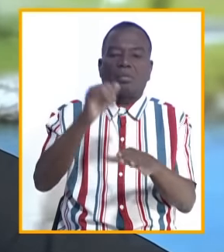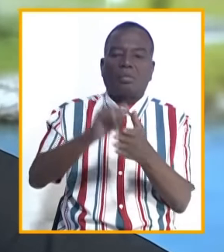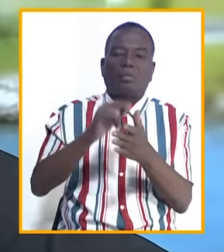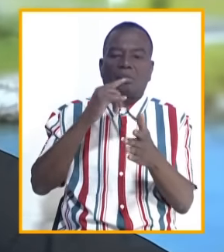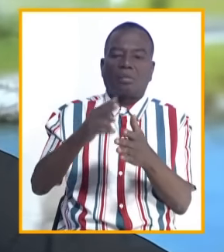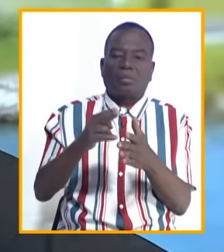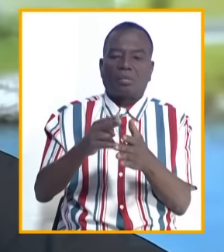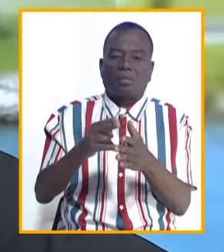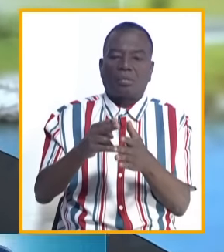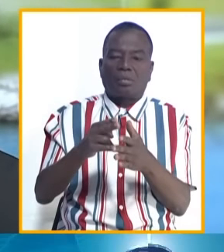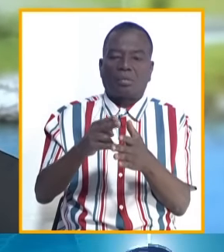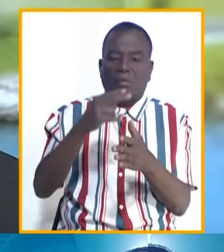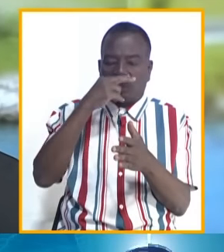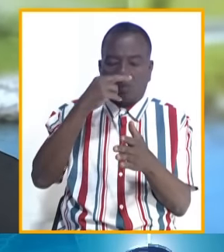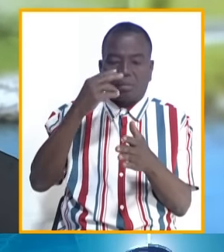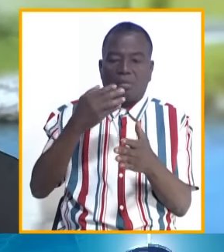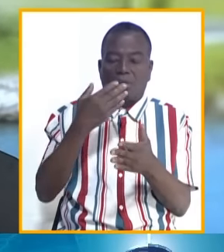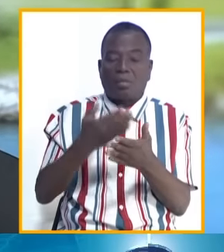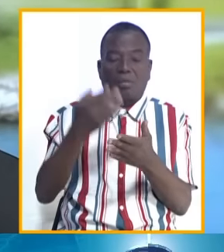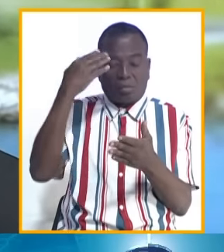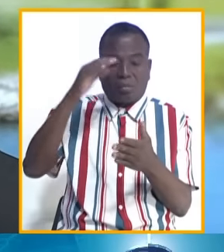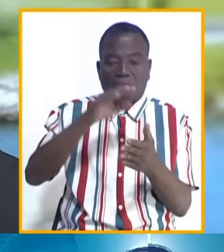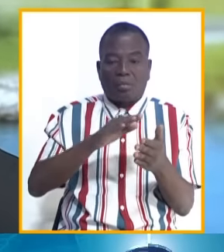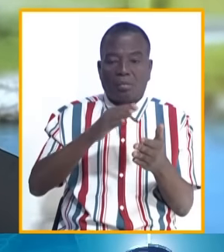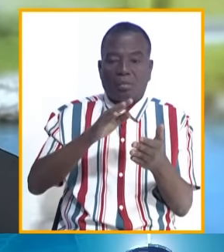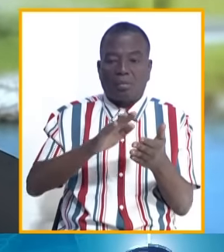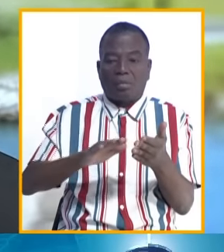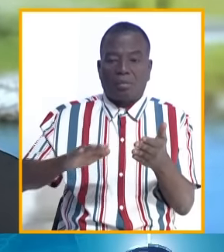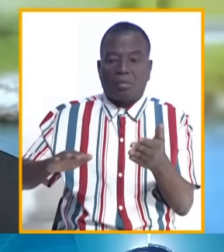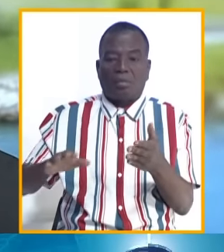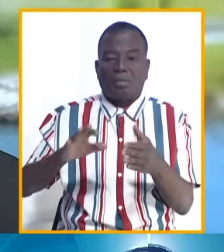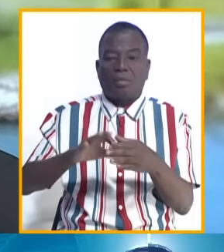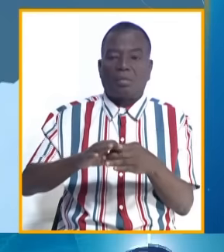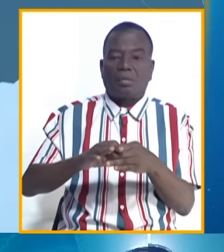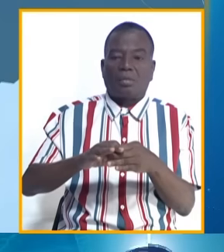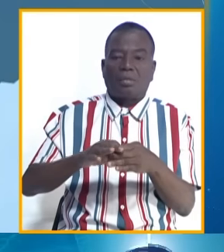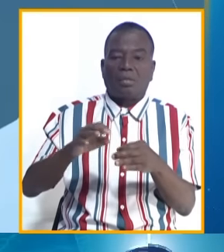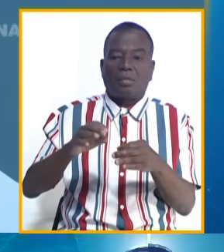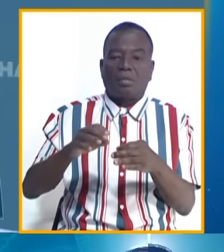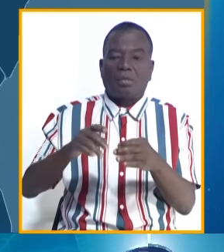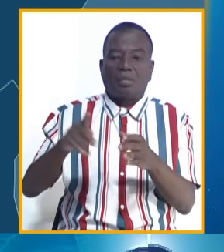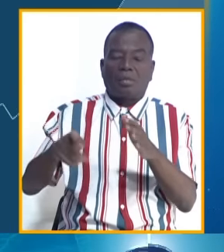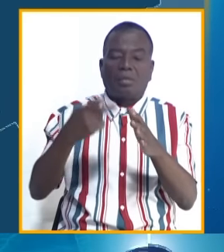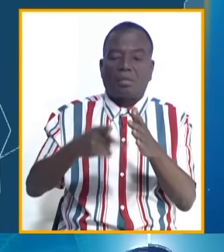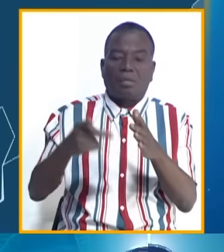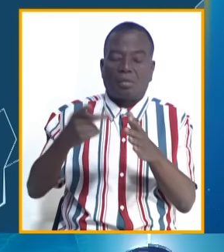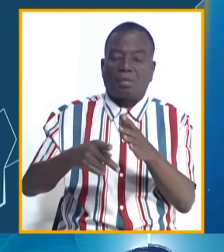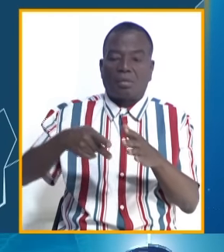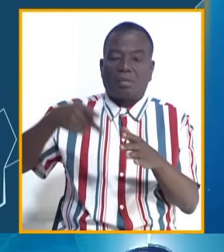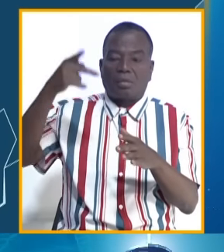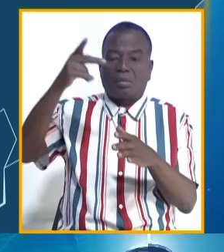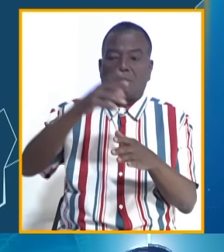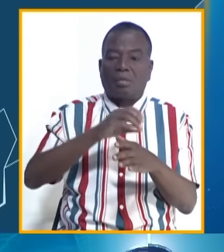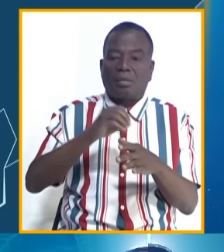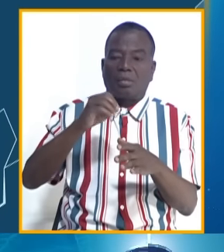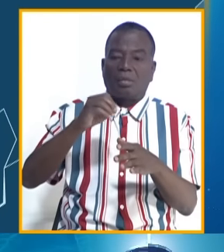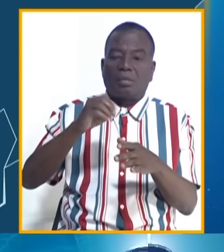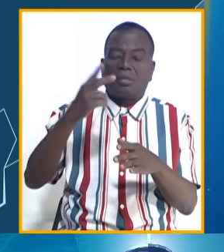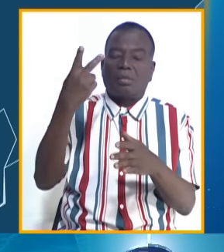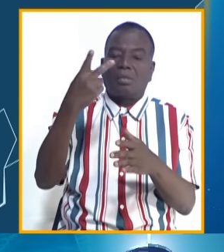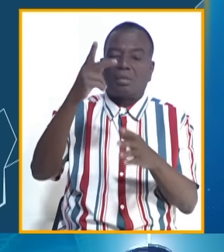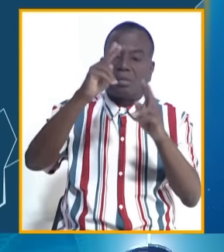heureuse rentrée scolaire pour les élèves des écoles primaires de Sérigbo-Kaha et de Ouregué-Kaha, deux villages de Niakara dans